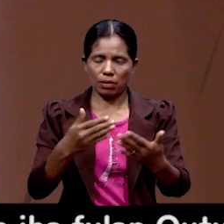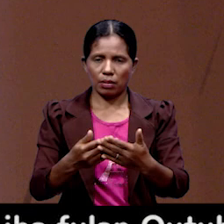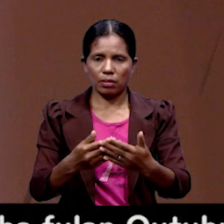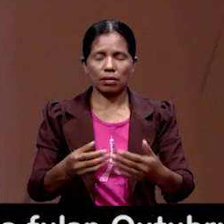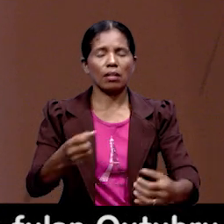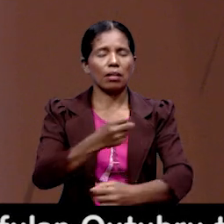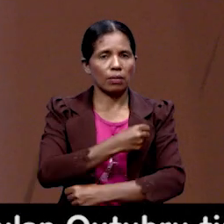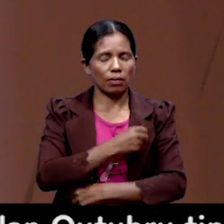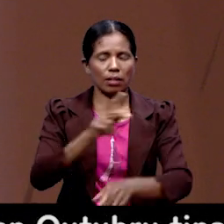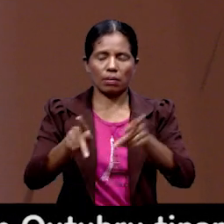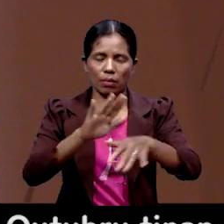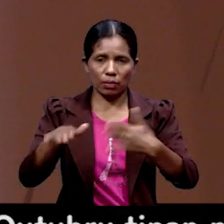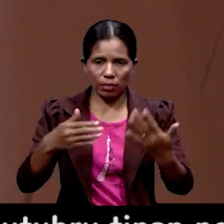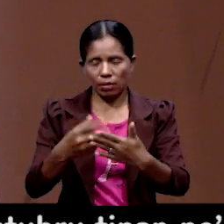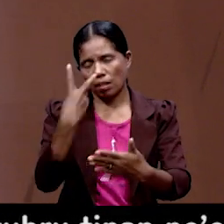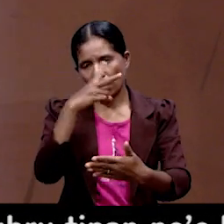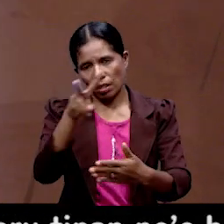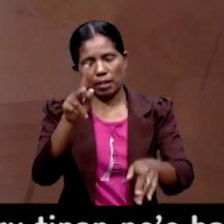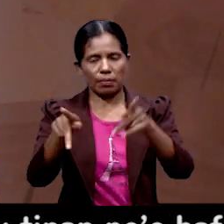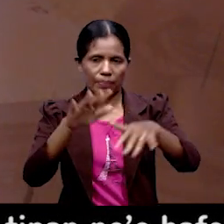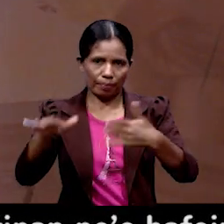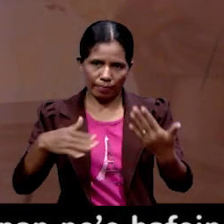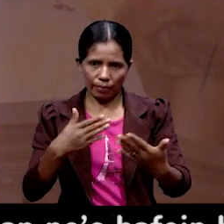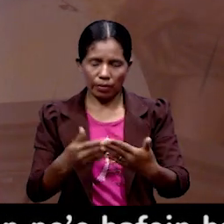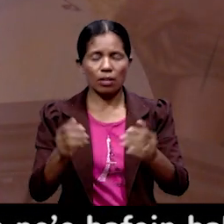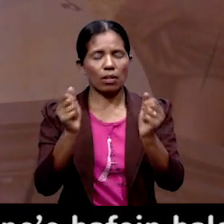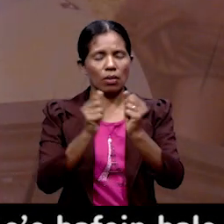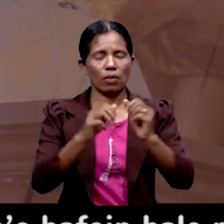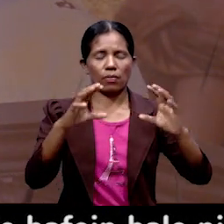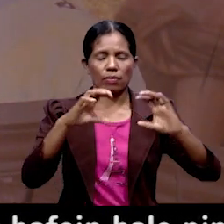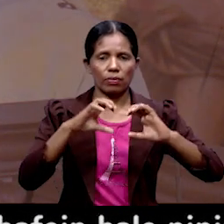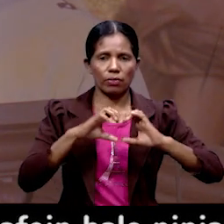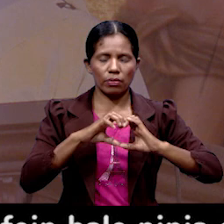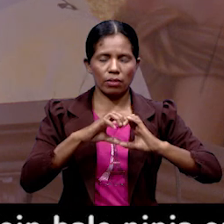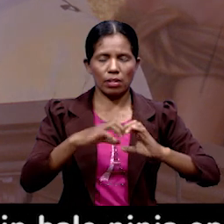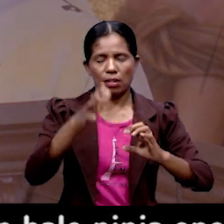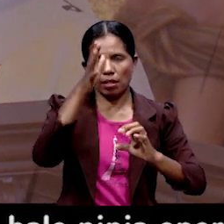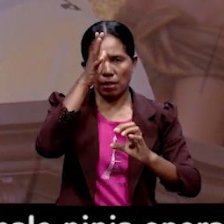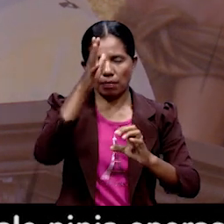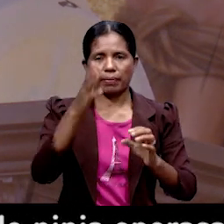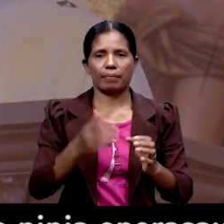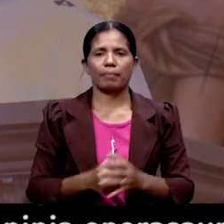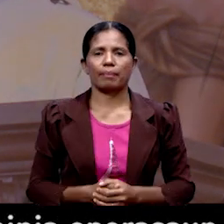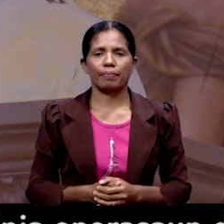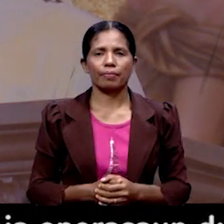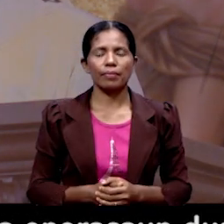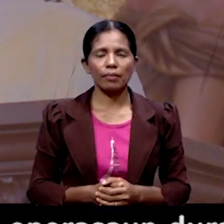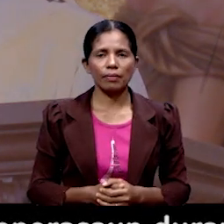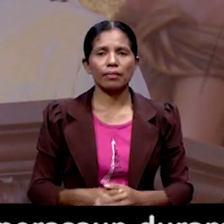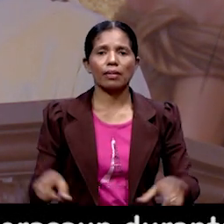Hakuak emahot. Hare emahot. Hofuan aman idanian. Nen durante